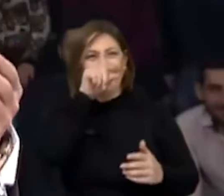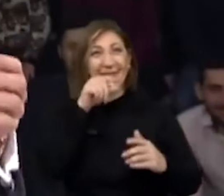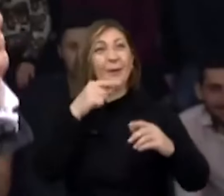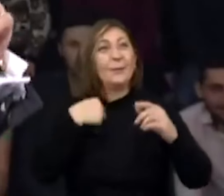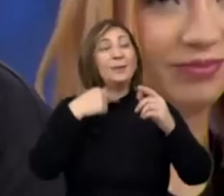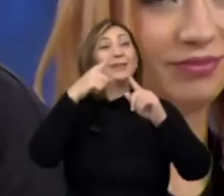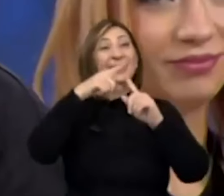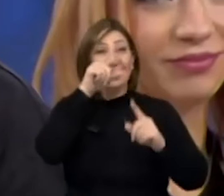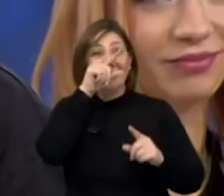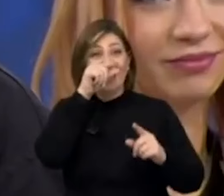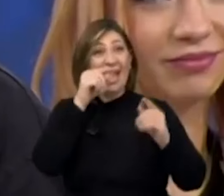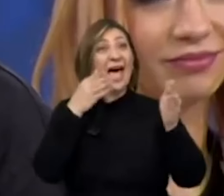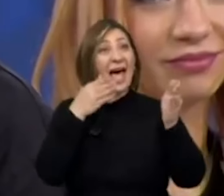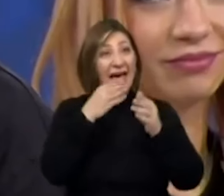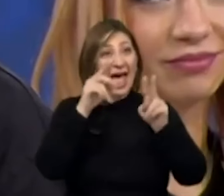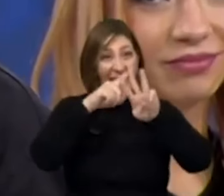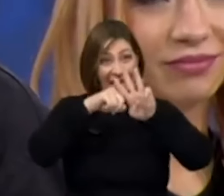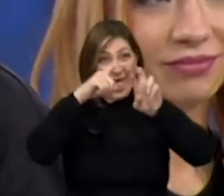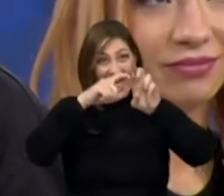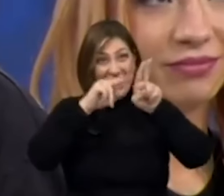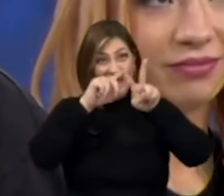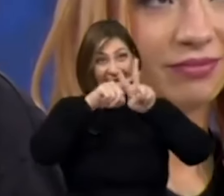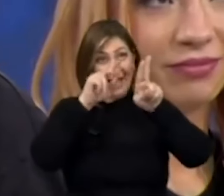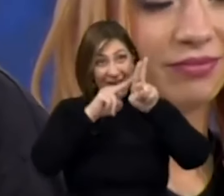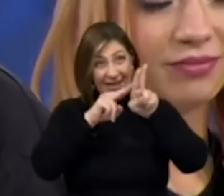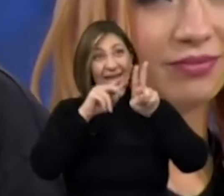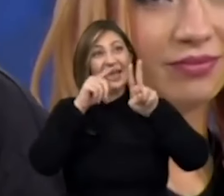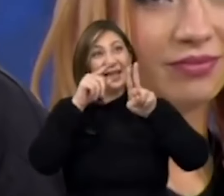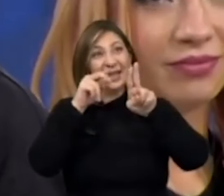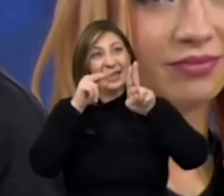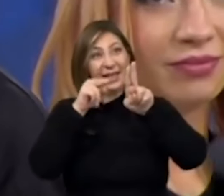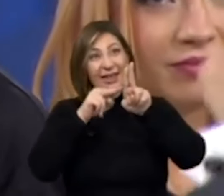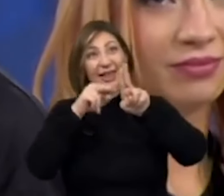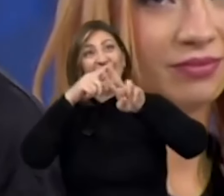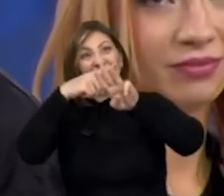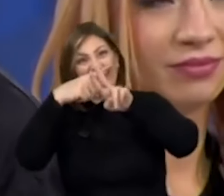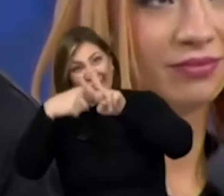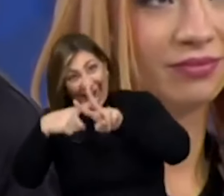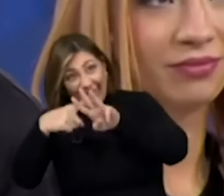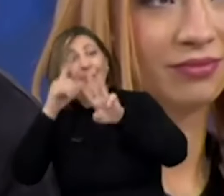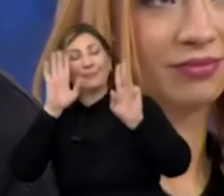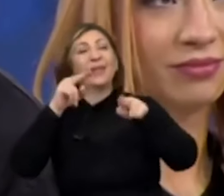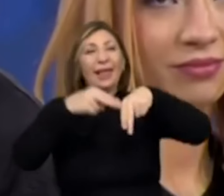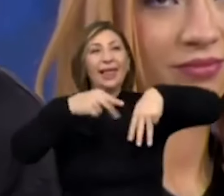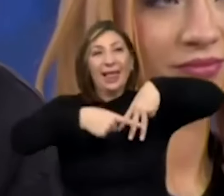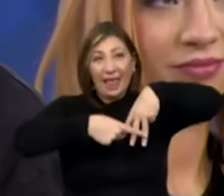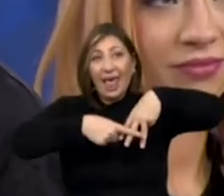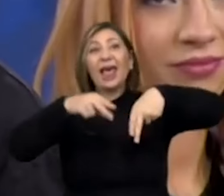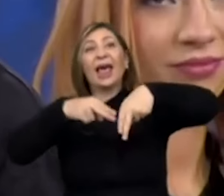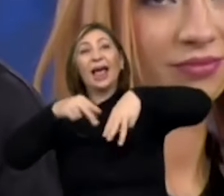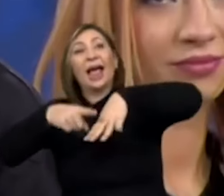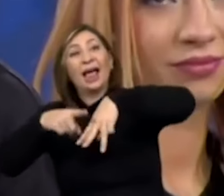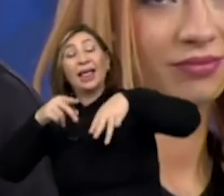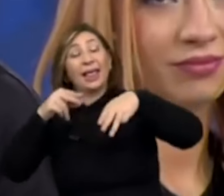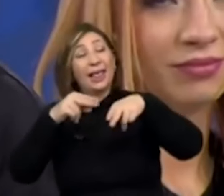anlaşılmadı. Benim Twitter adresim. Evet Erkan. Evet. KK arada EA var. Ha KK. KEKA.